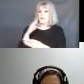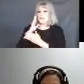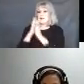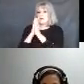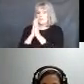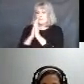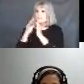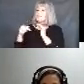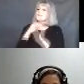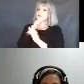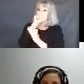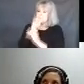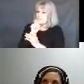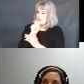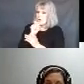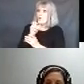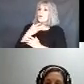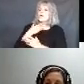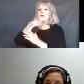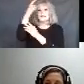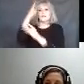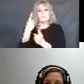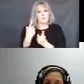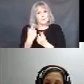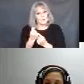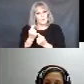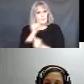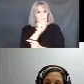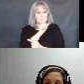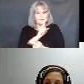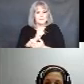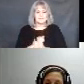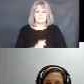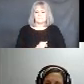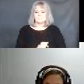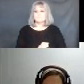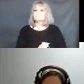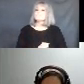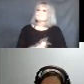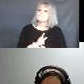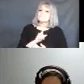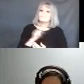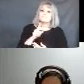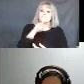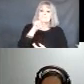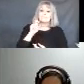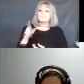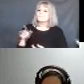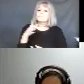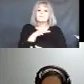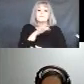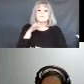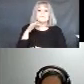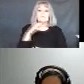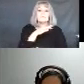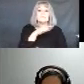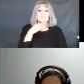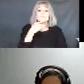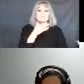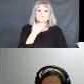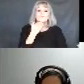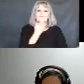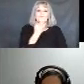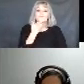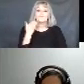hulle voor gebid het om die story te kan vertel, en dan nog iets gevra wat die Here moet doen wanneer hulle die story vertel van Jesus.